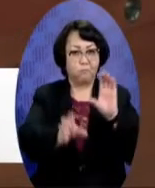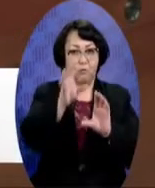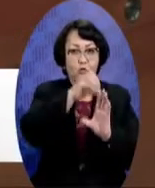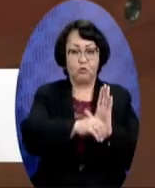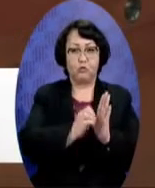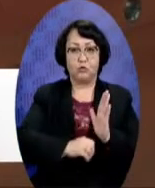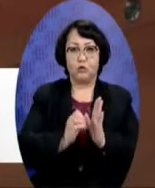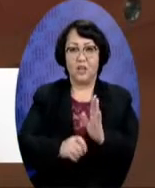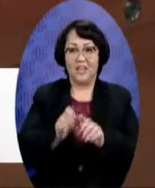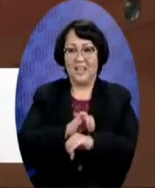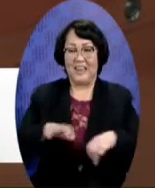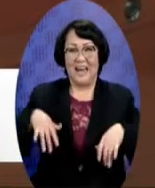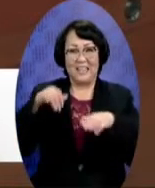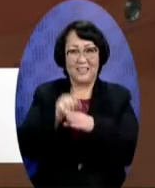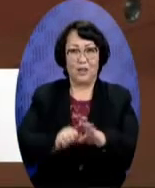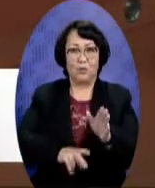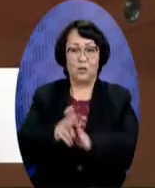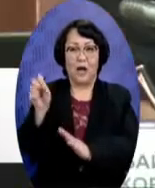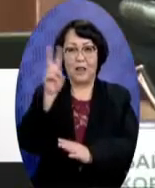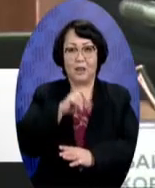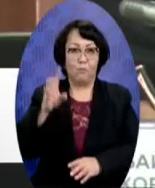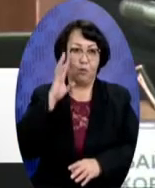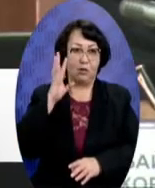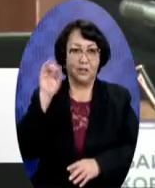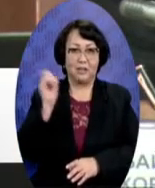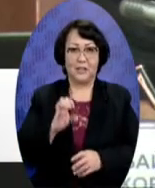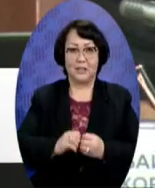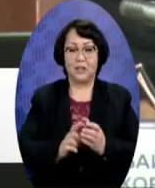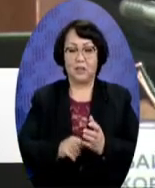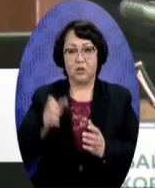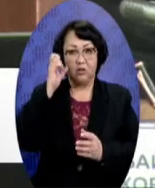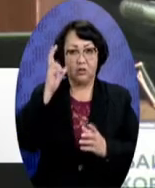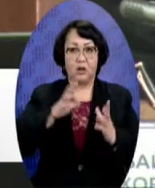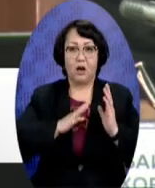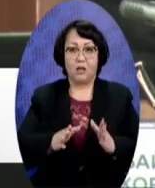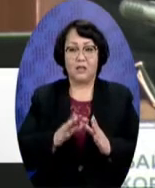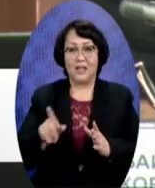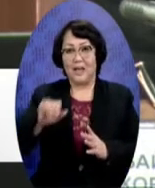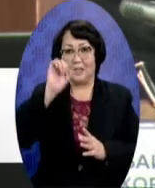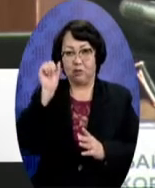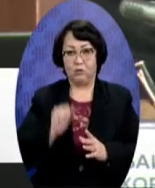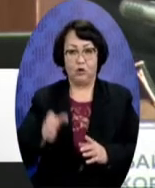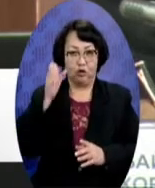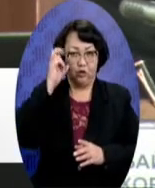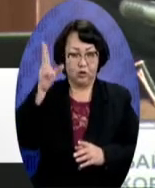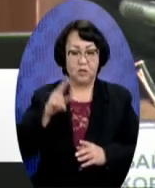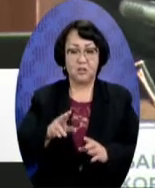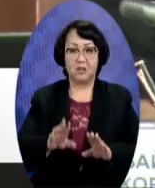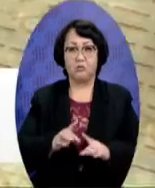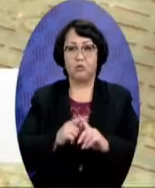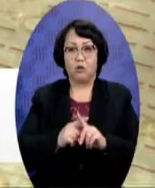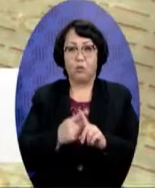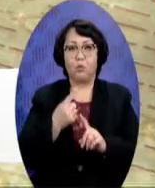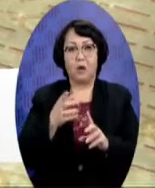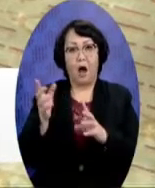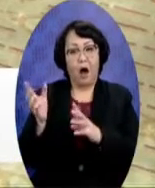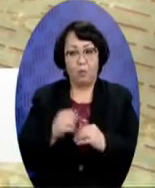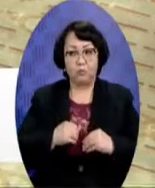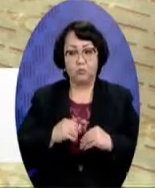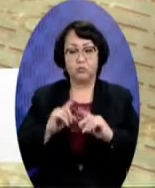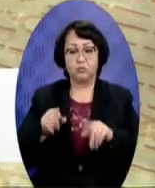үүсэх алдаатай бодлого засах ёстой гэсэн байр сууриас төрийн тэргүй хандж байна. Тухайн асуудлаар эрхлэгчийн тавьсан хоригийг хүлээ авах нь